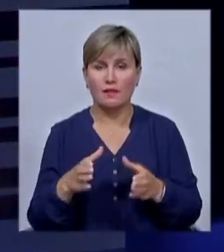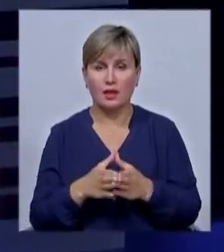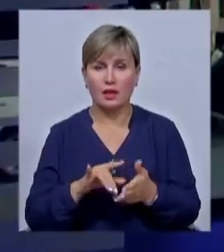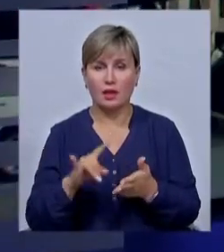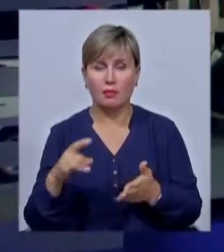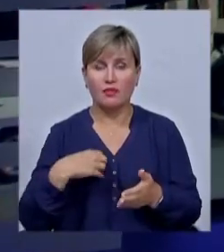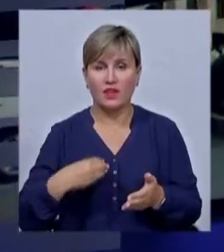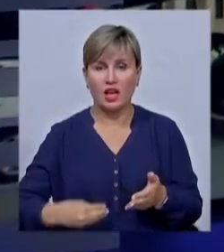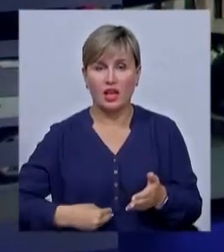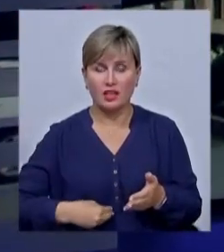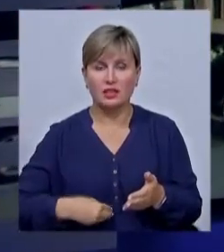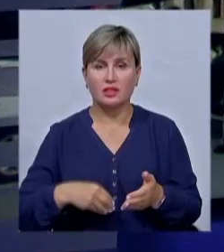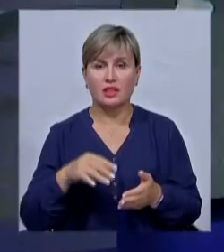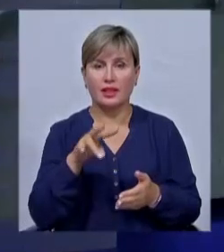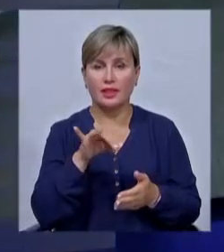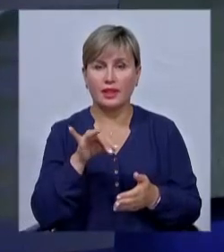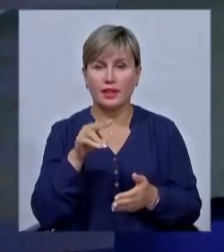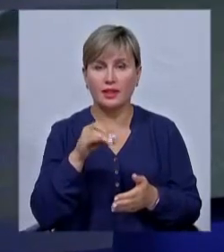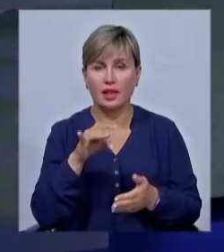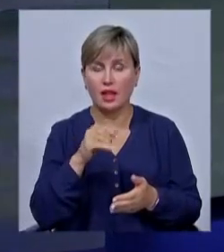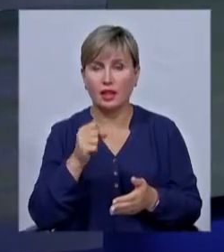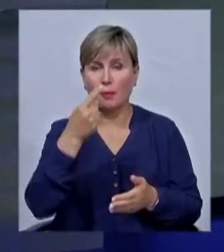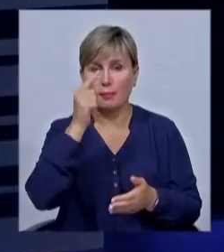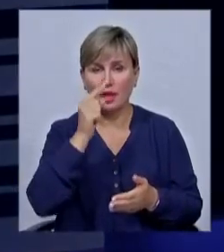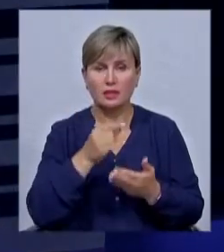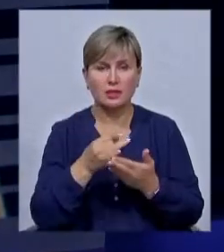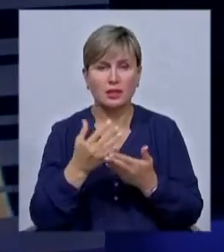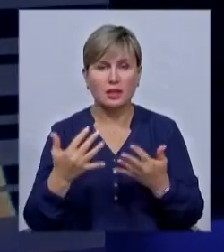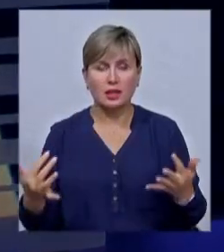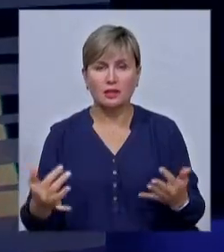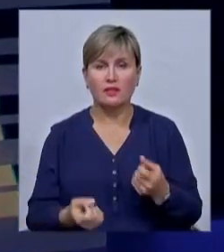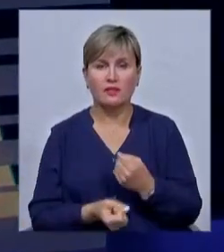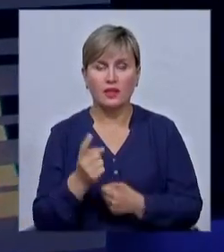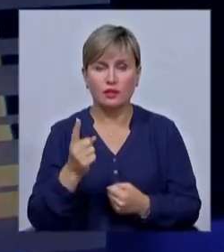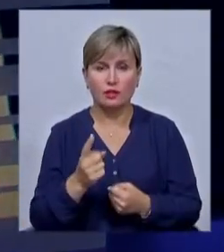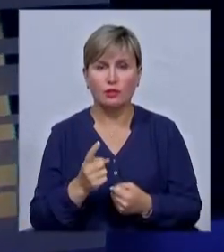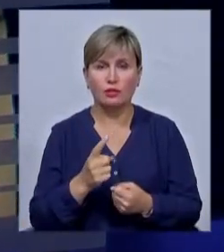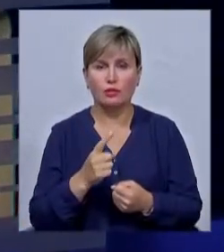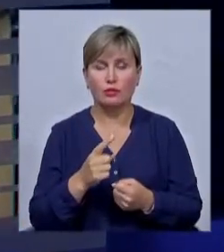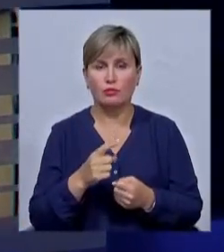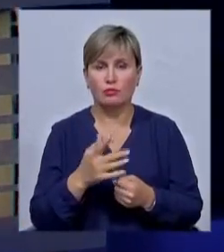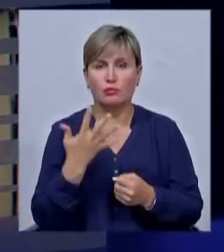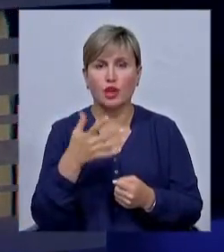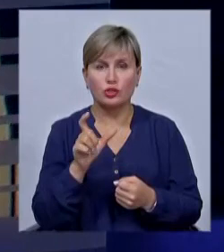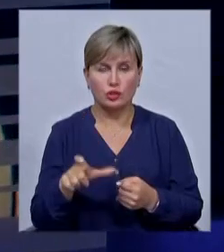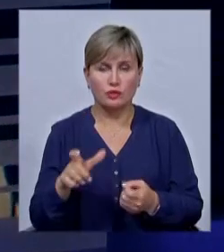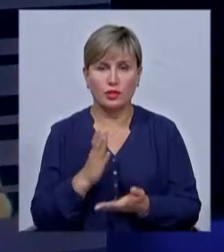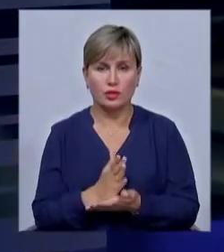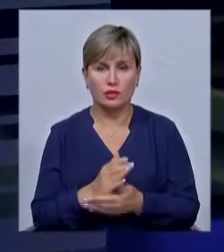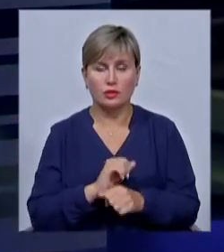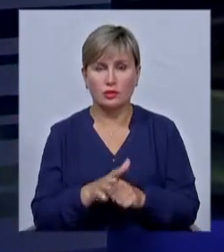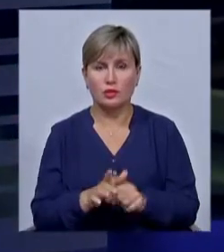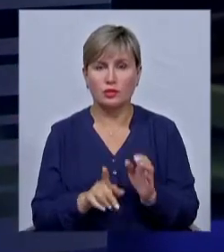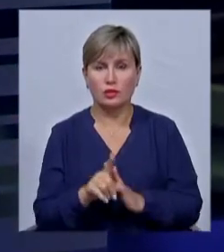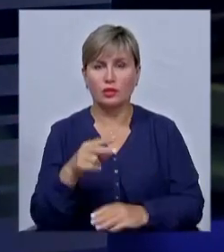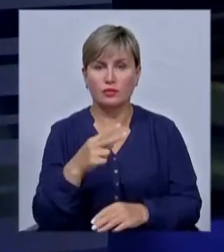франции нидерландов индонезии пакистана и эфиопии выявили не менее 5 пассажиров sq видом начиная